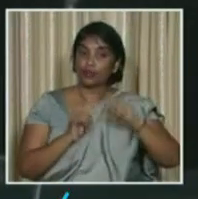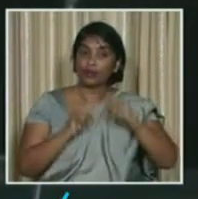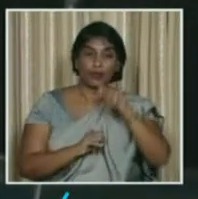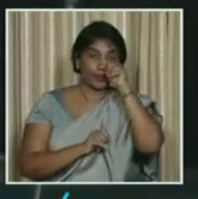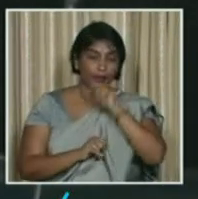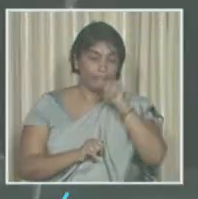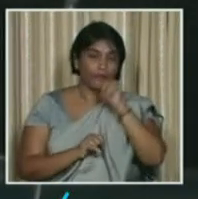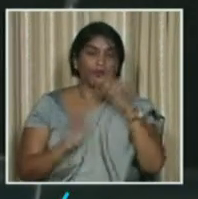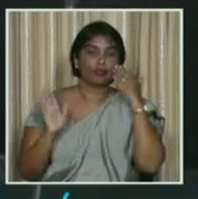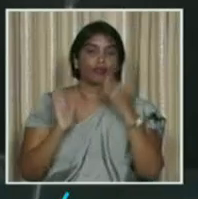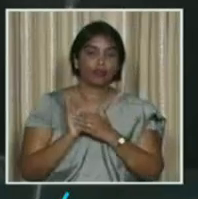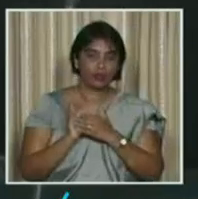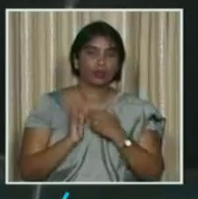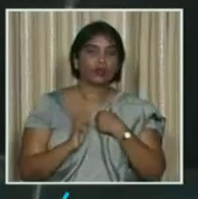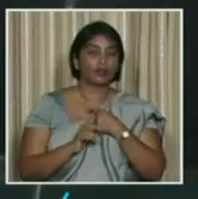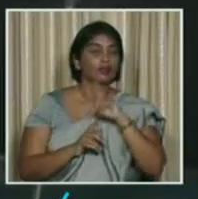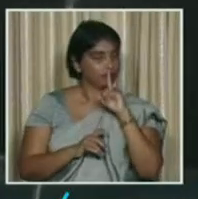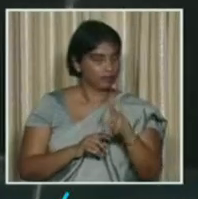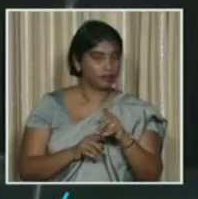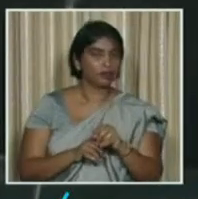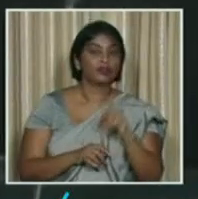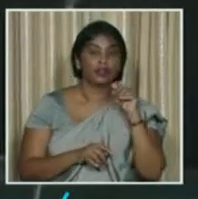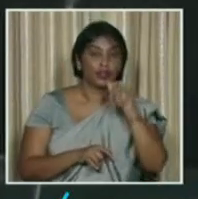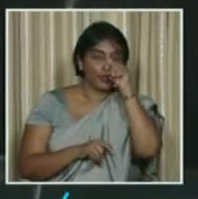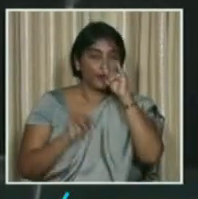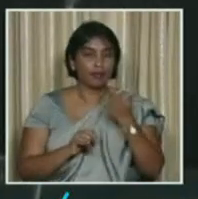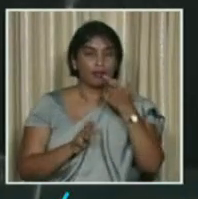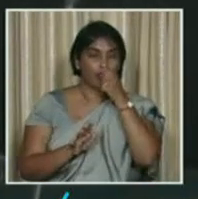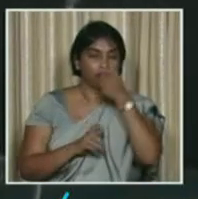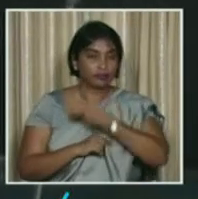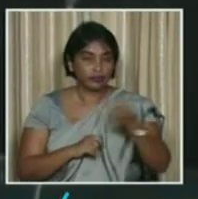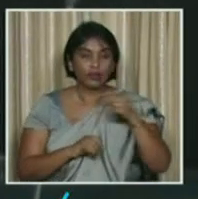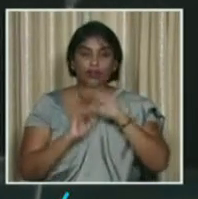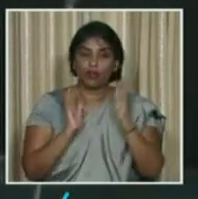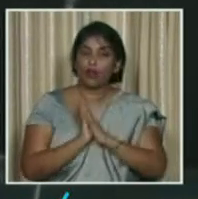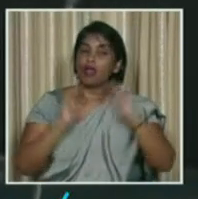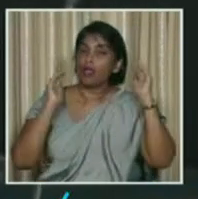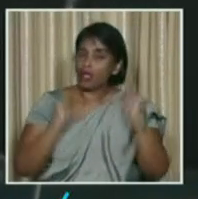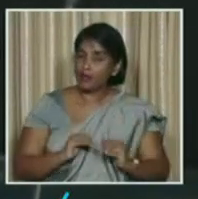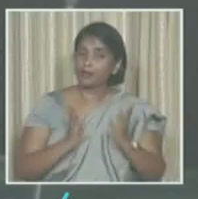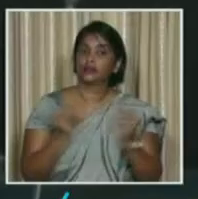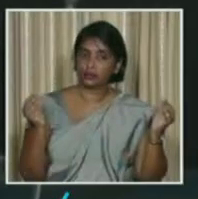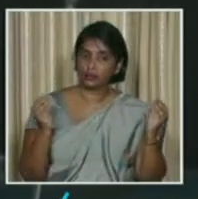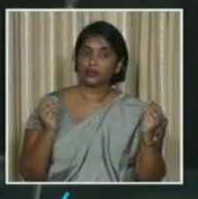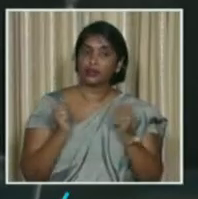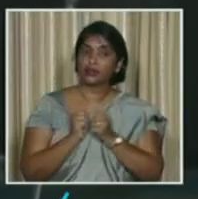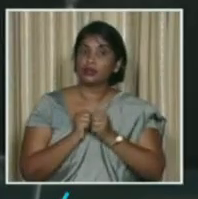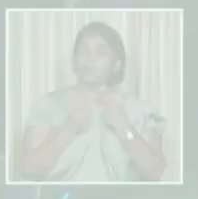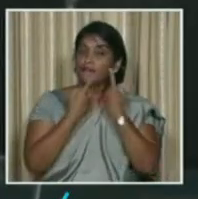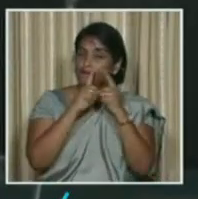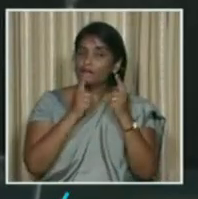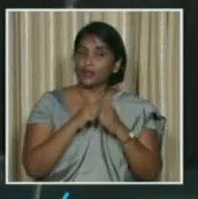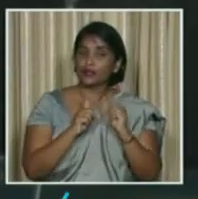දූෂණ වංචා පිළිබඳව මම ඔබතුමාගෙන් ඉල්ලීමක් කරනවා. ඒ දූෂණ වංචා අපි අවම කිරීමට සහ නැති කිරීමට අටයුතු කිරීමට